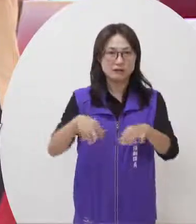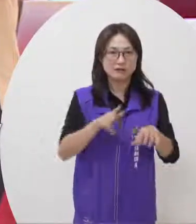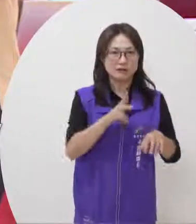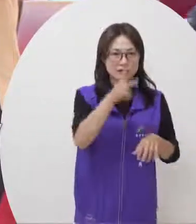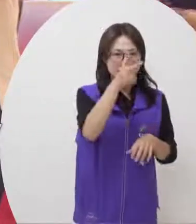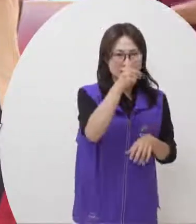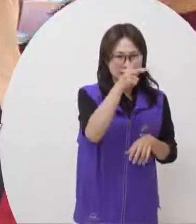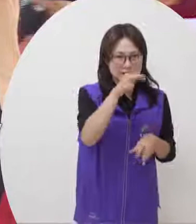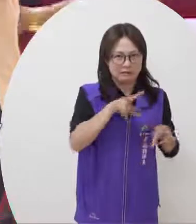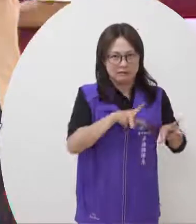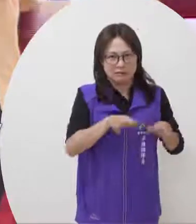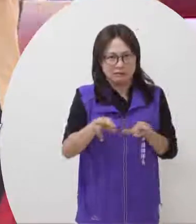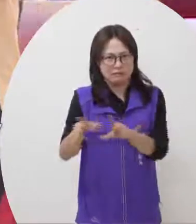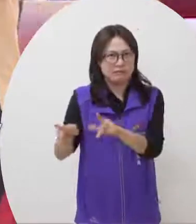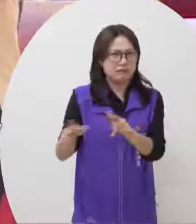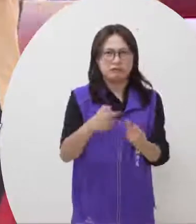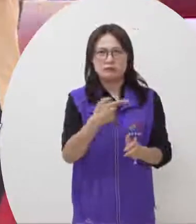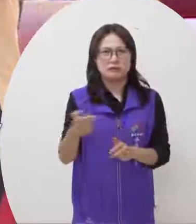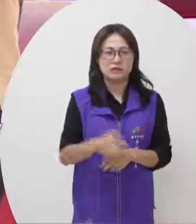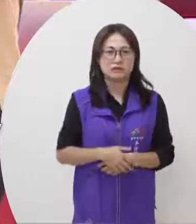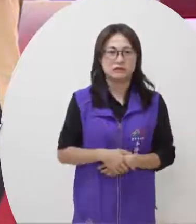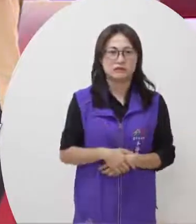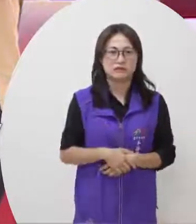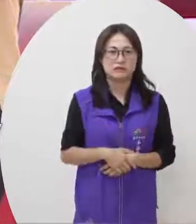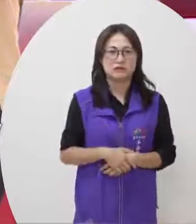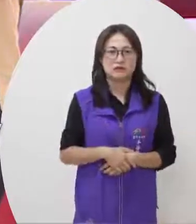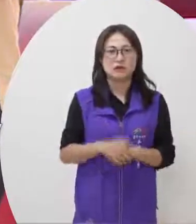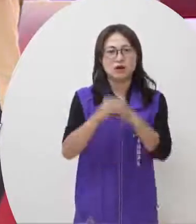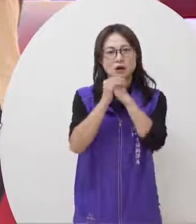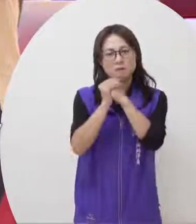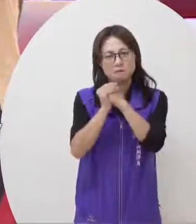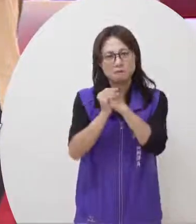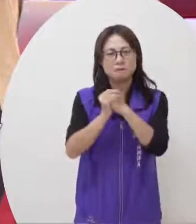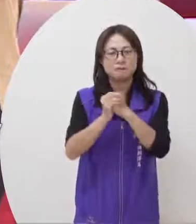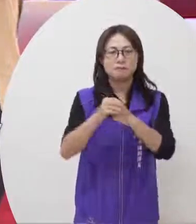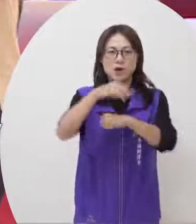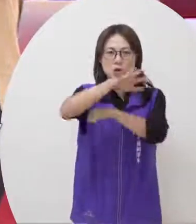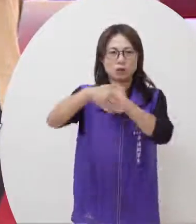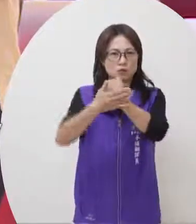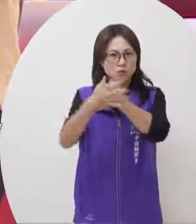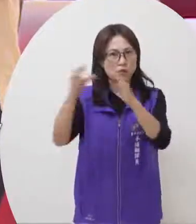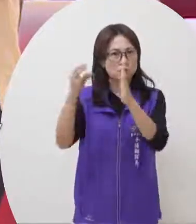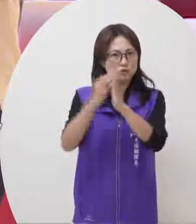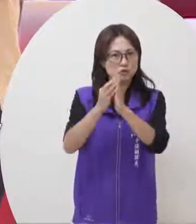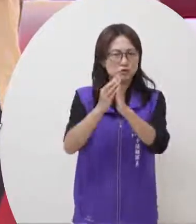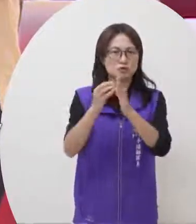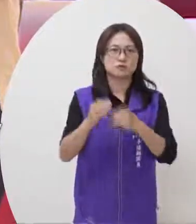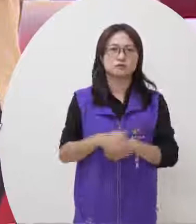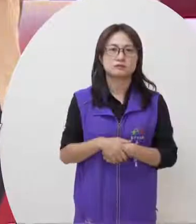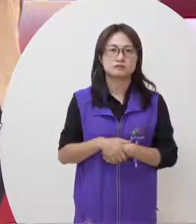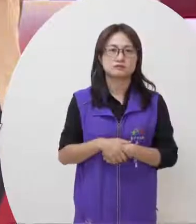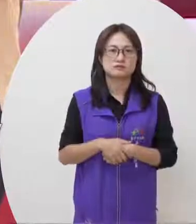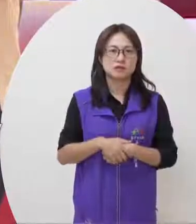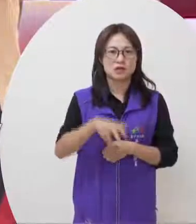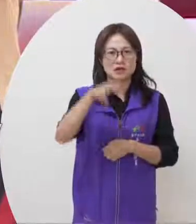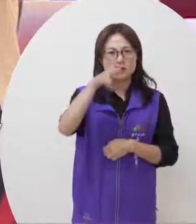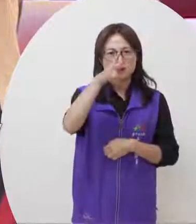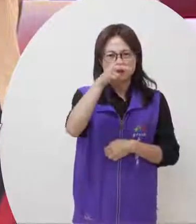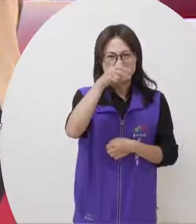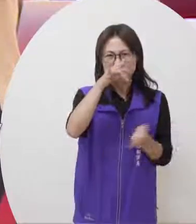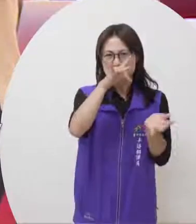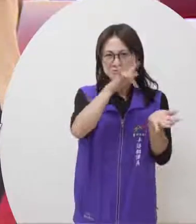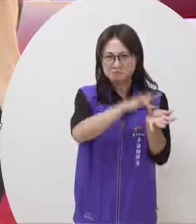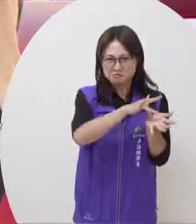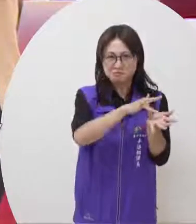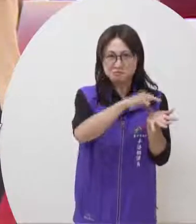獗，那我想呢这边要拜托我们环保局是不是能够在老鼠药的方面能